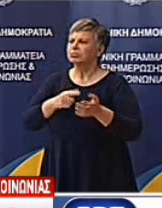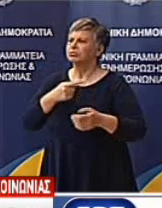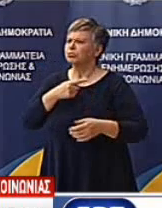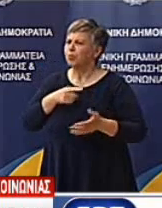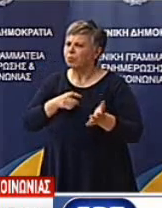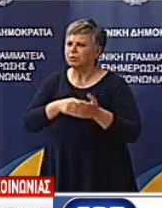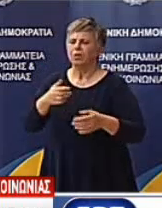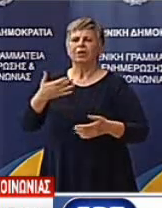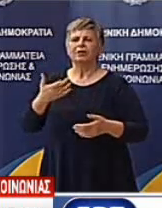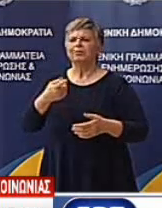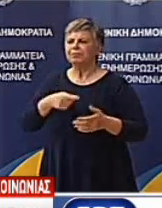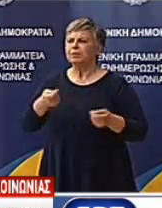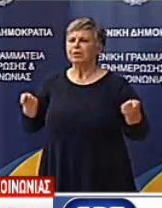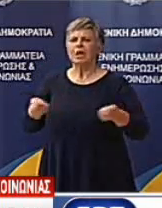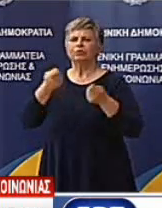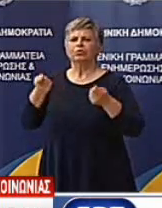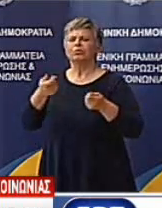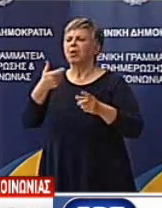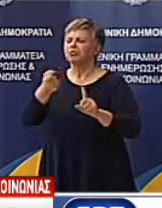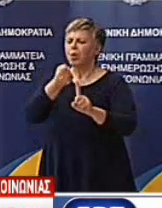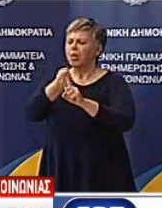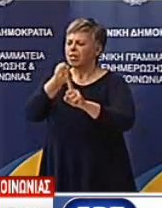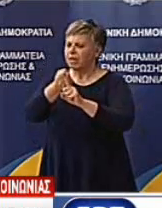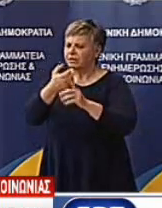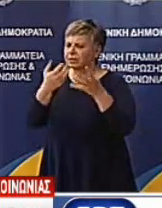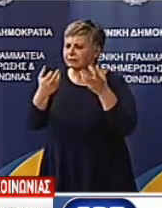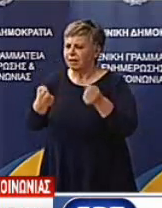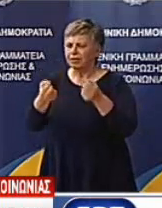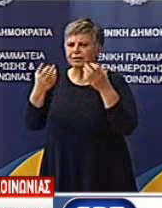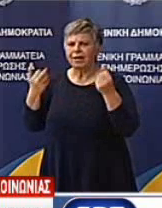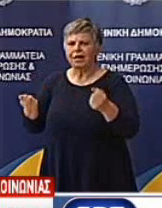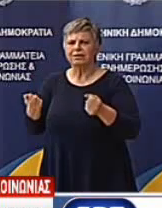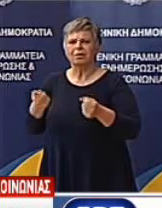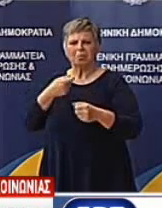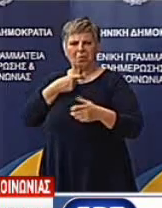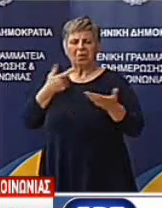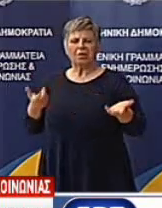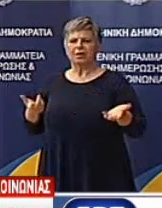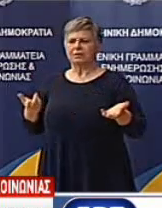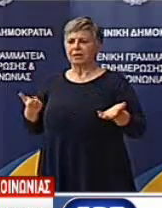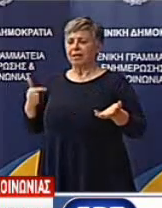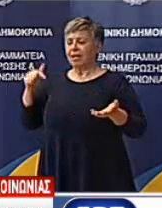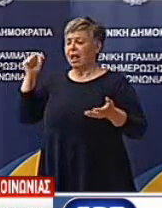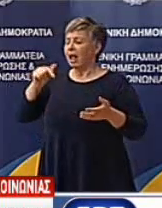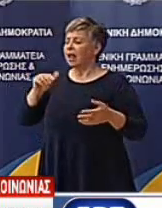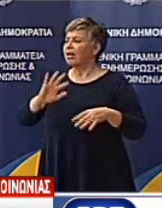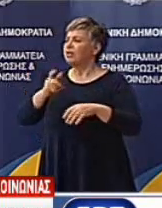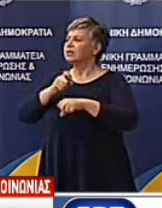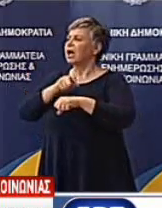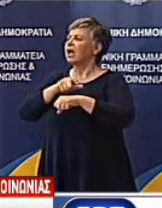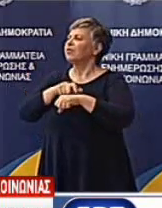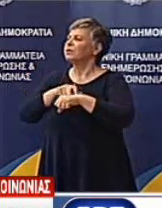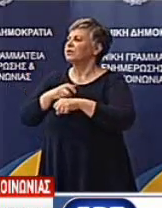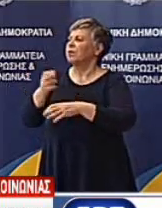το θεωρούμε διεκδικητικό και δεν υπάρχει κανείς που να έχει την τάση σήμερα ή να μην